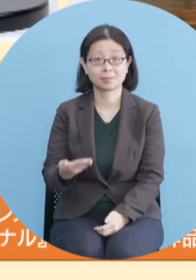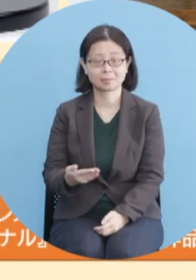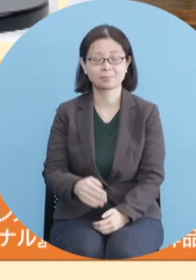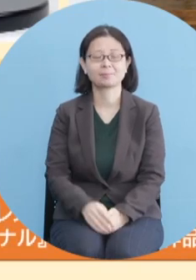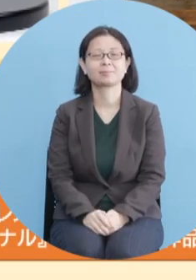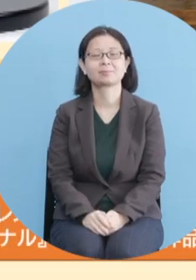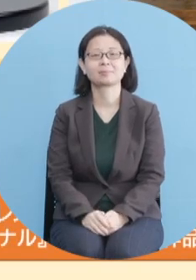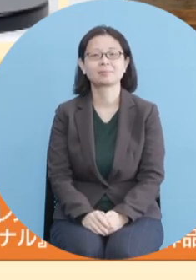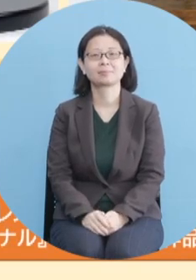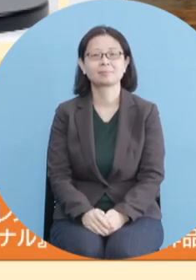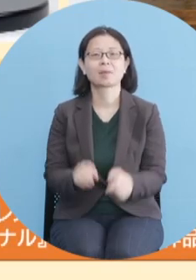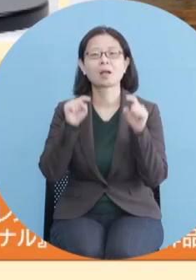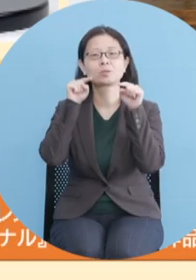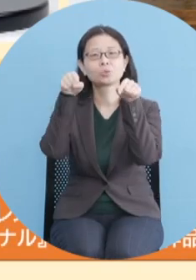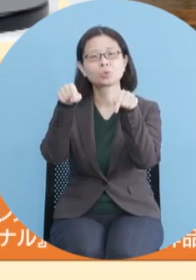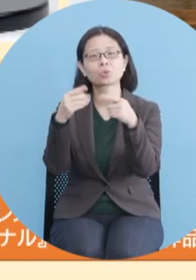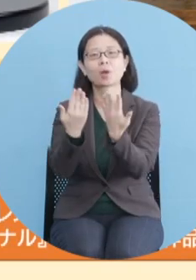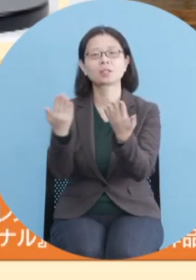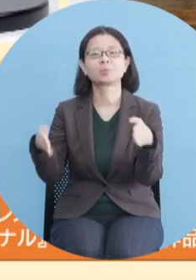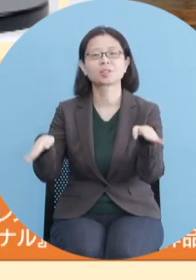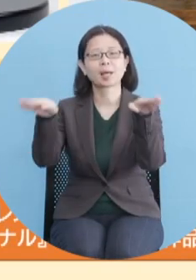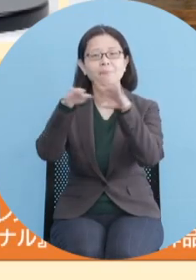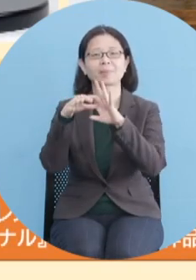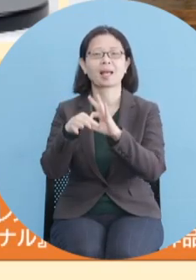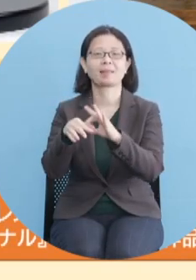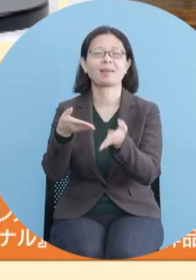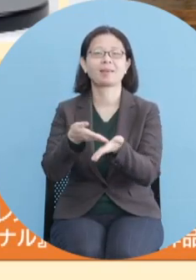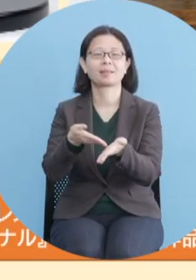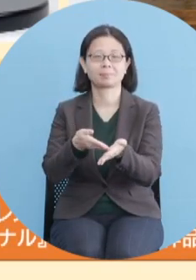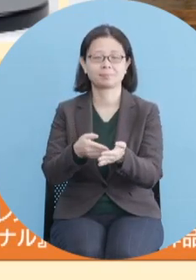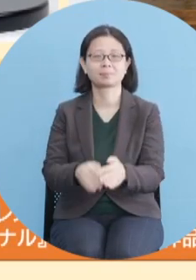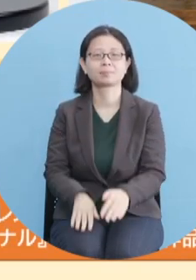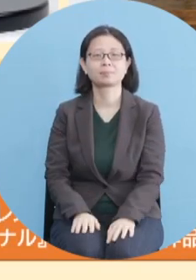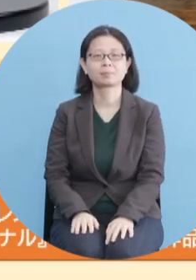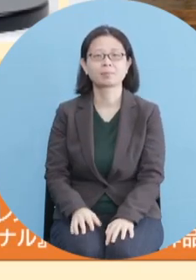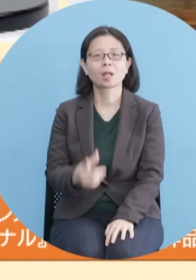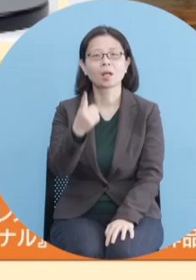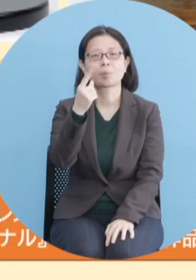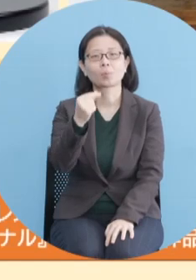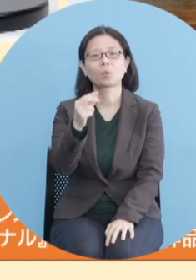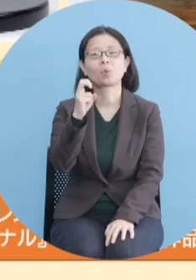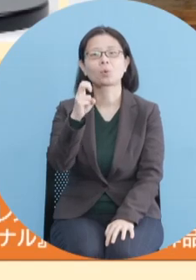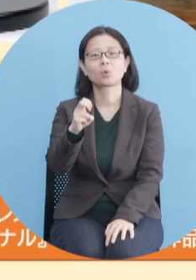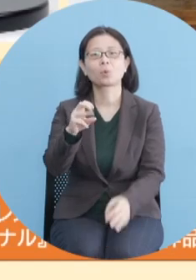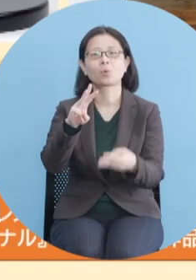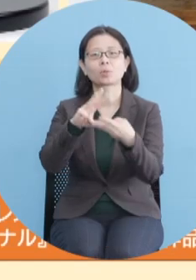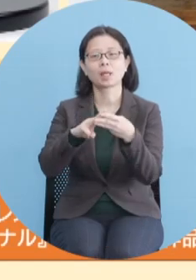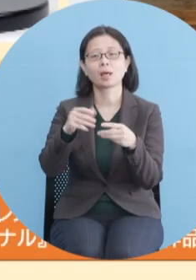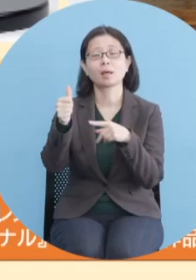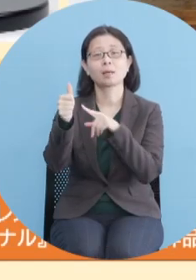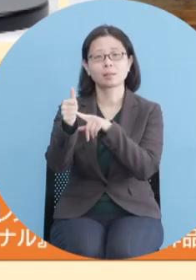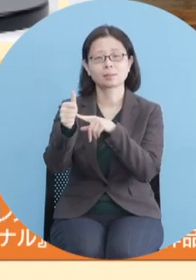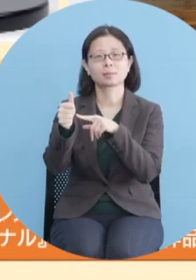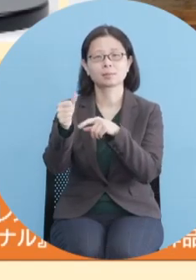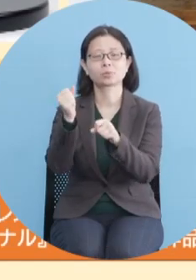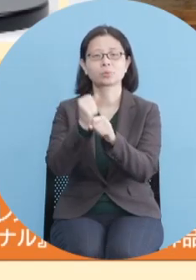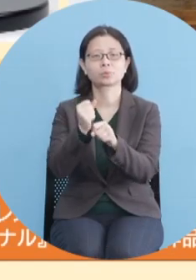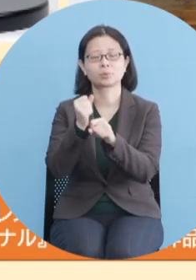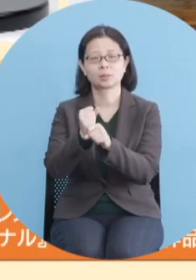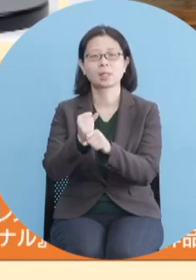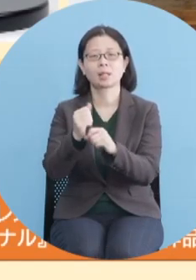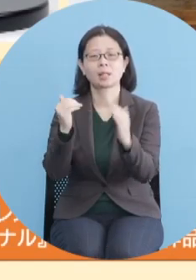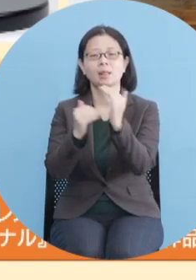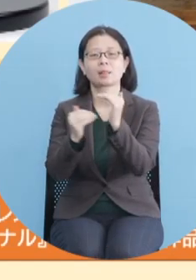え優勝白物館関係でございますがえ諸田連盟先生の作の越前た